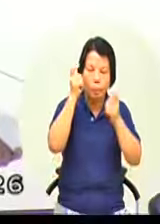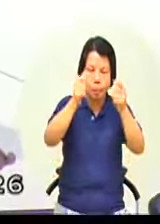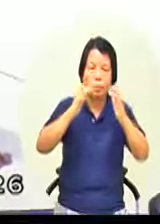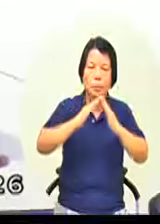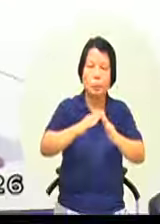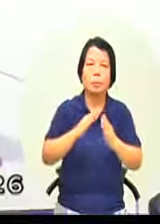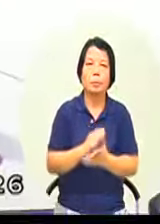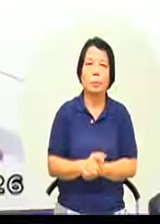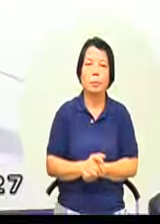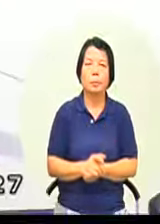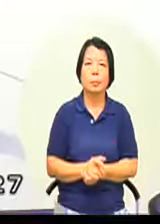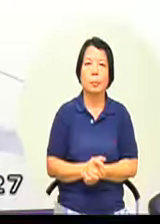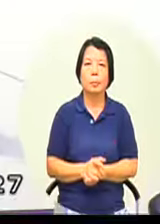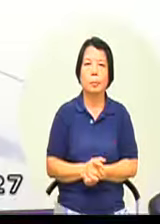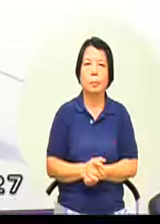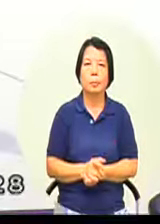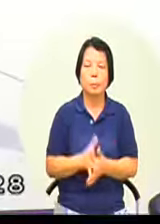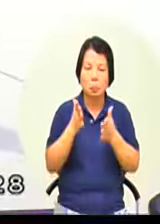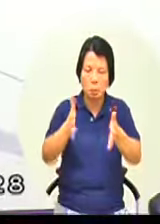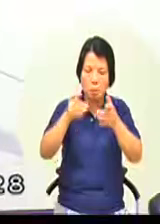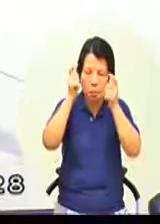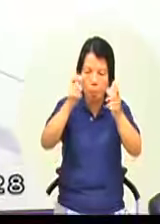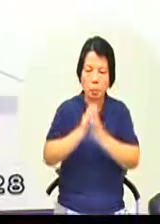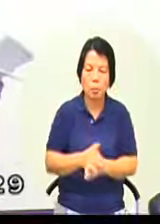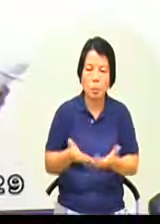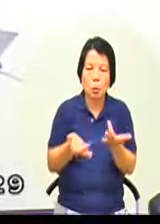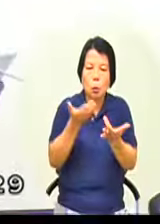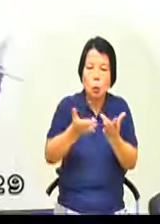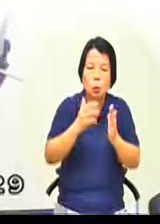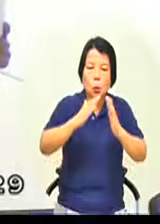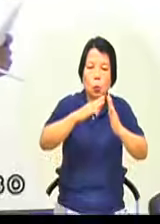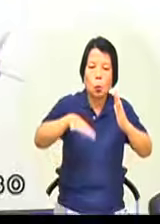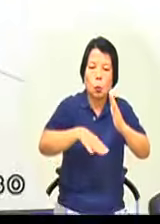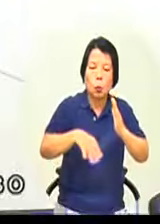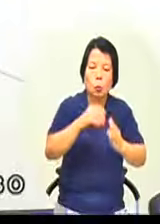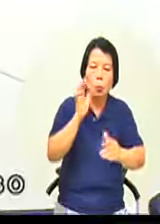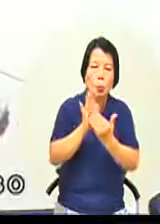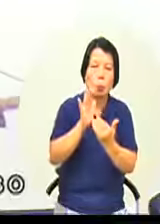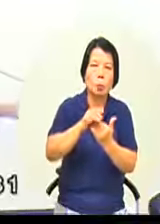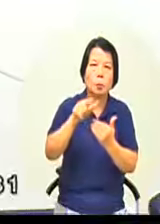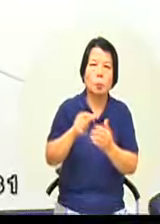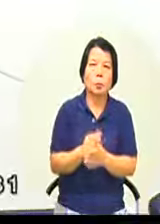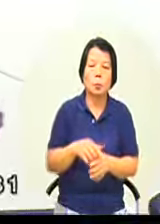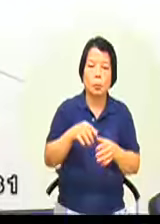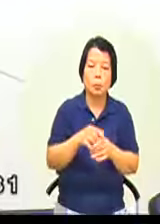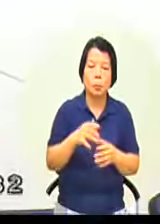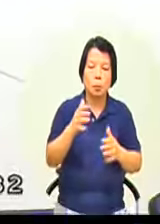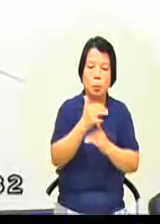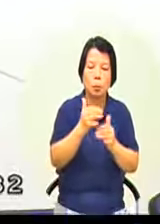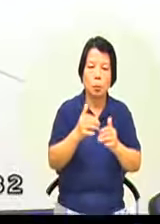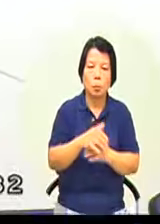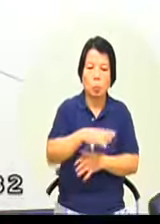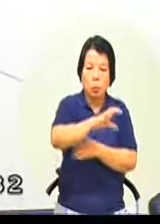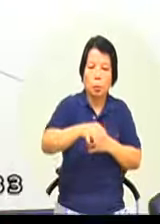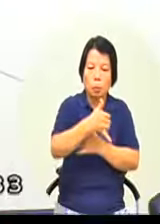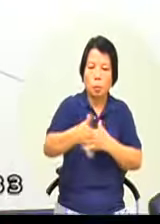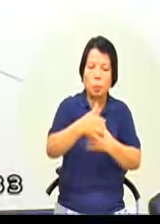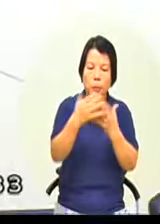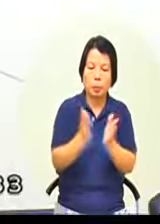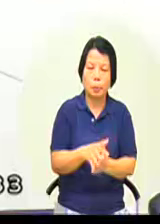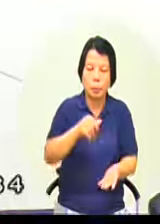好，不用看到中部去、能够有温室的，能够防护那个农民的一个产